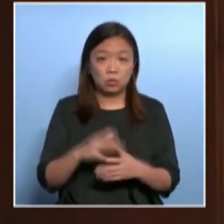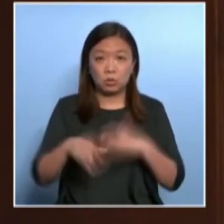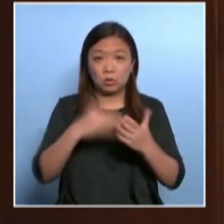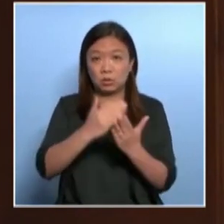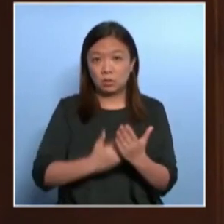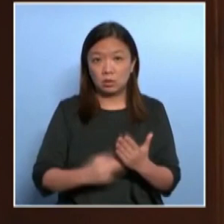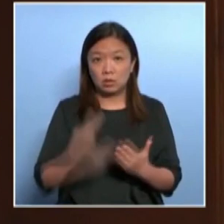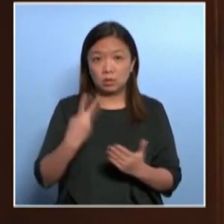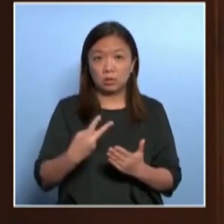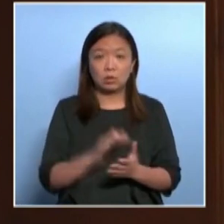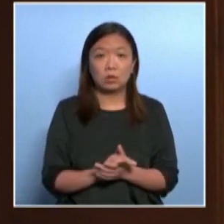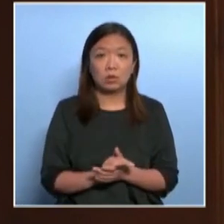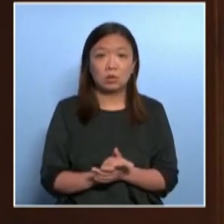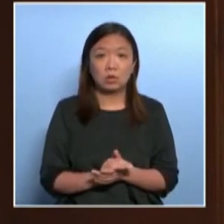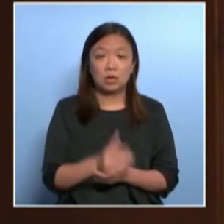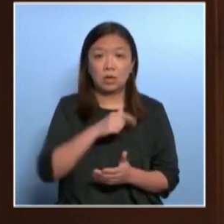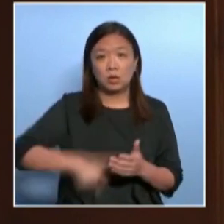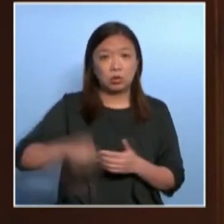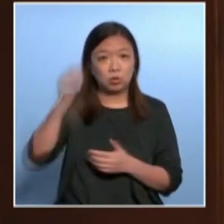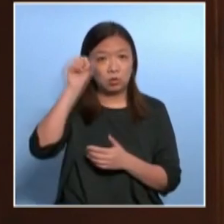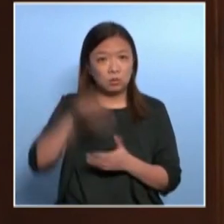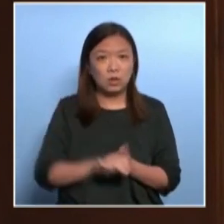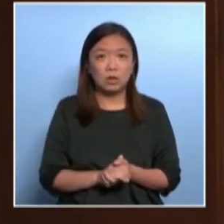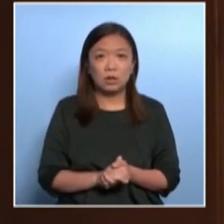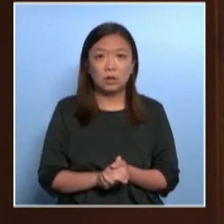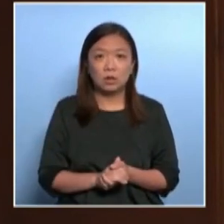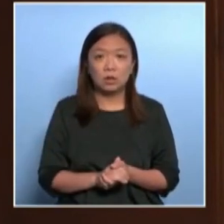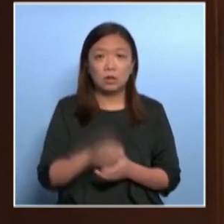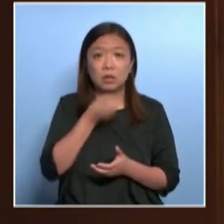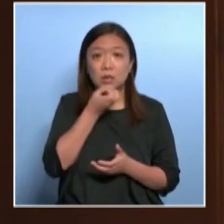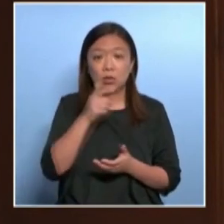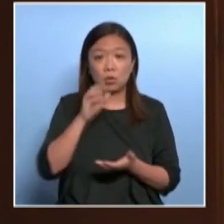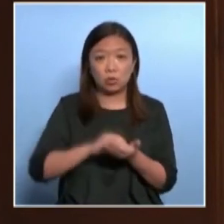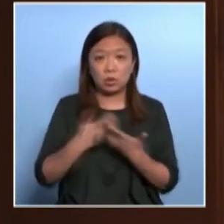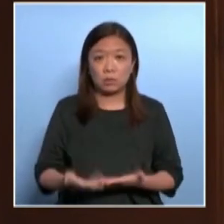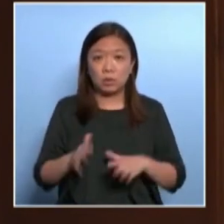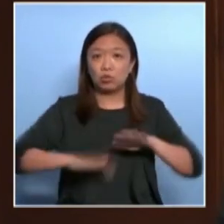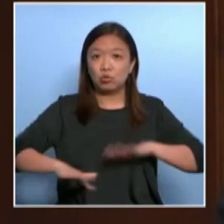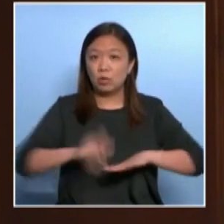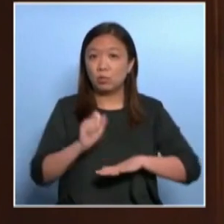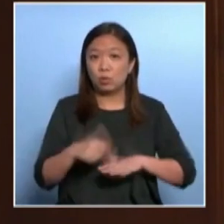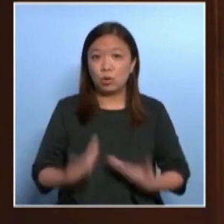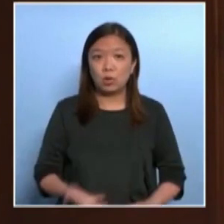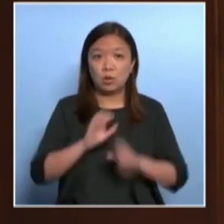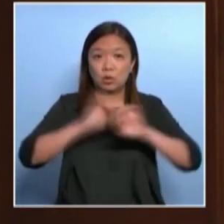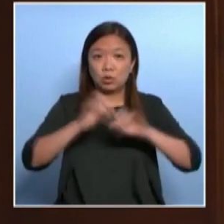兩項議員議案的動議人的意見，我決定今日不會處理。我現在宣布